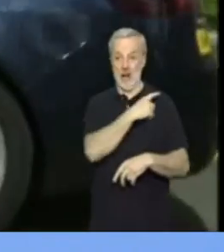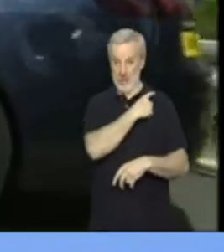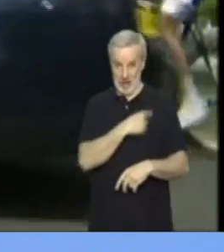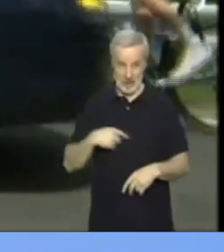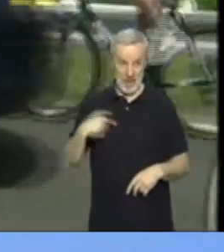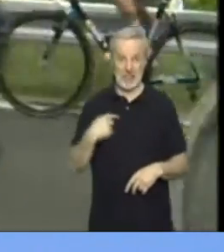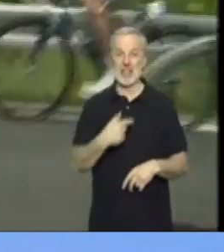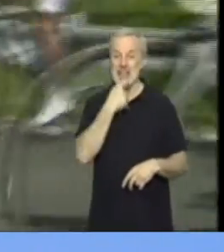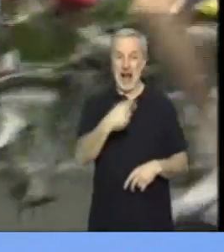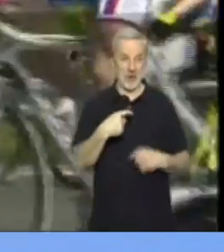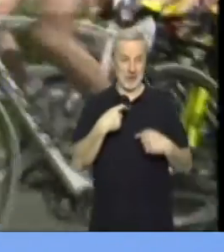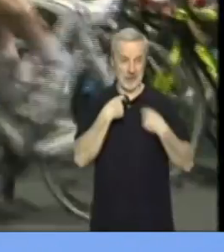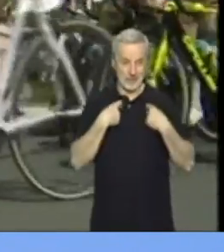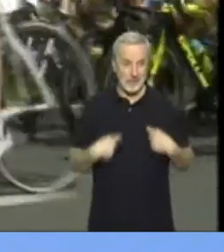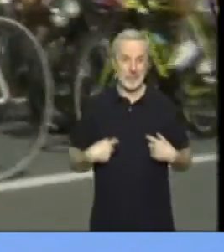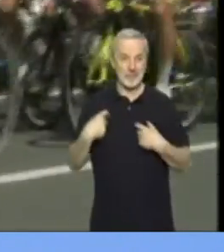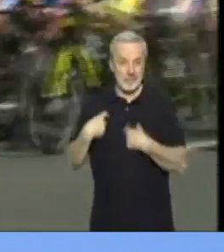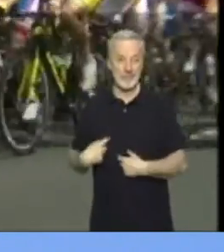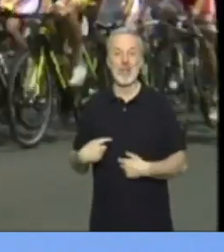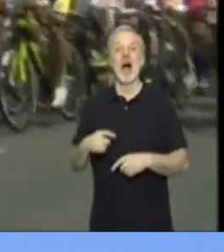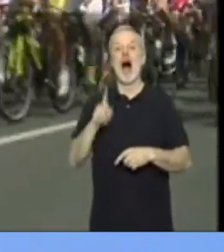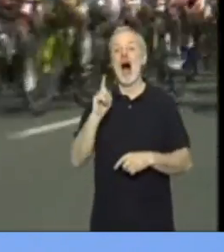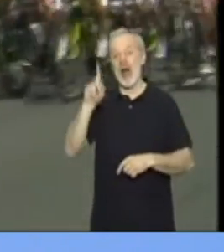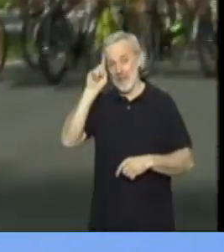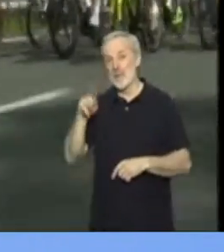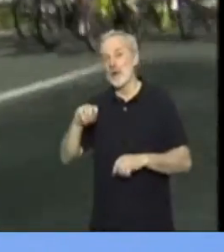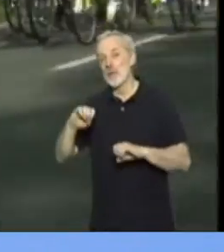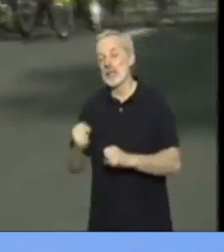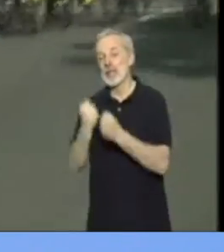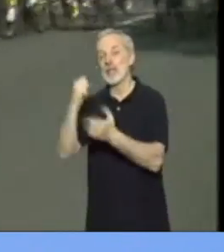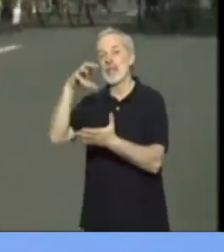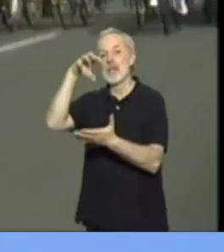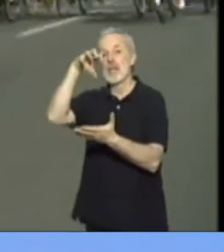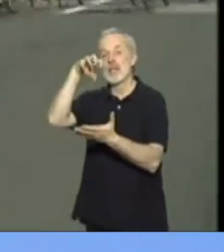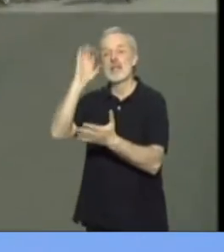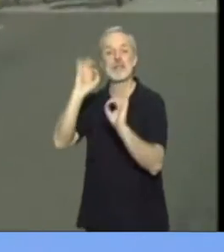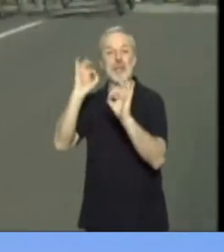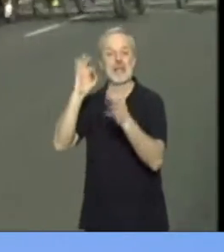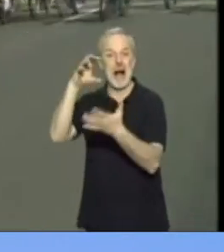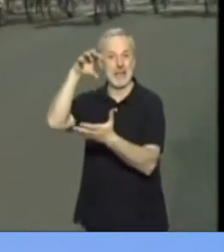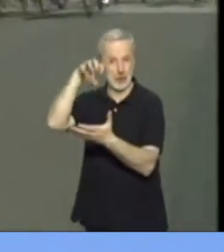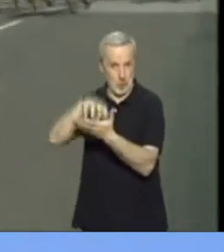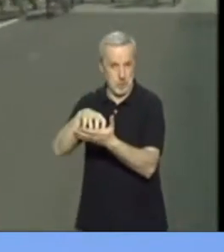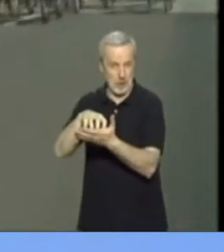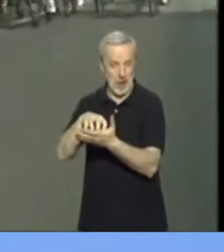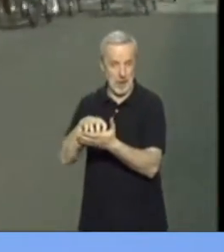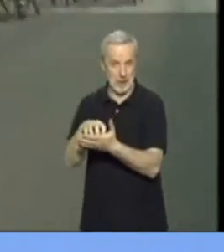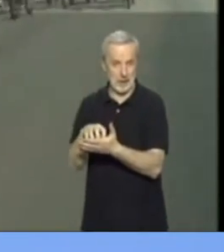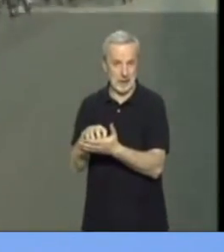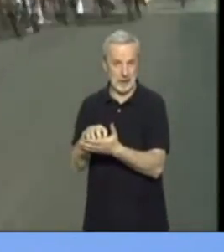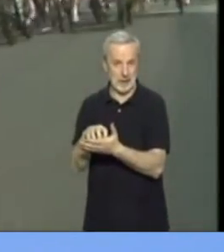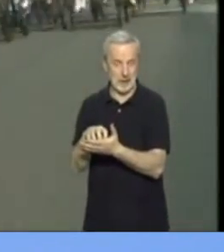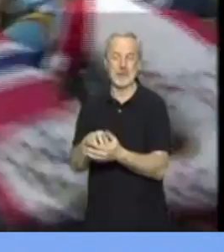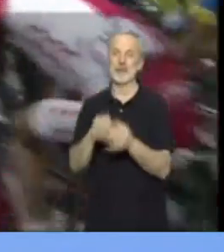barvách, protože se hovořilo o tom, že UCI by mělo postavit vlastně jakýsi speciální tým, to znamená nadnárodní tým právě pro